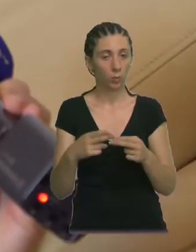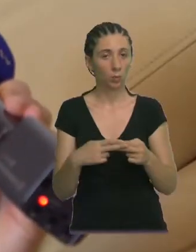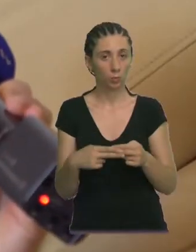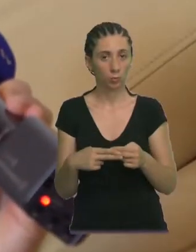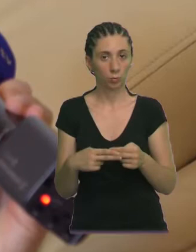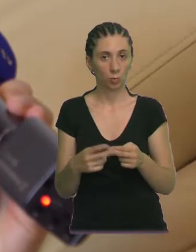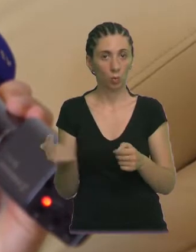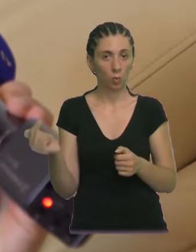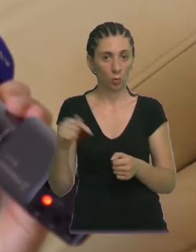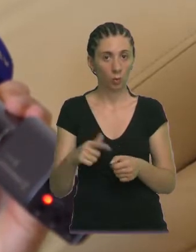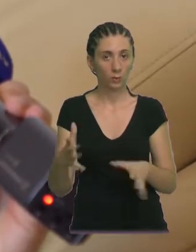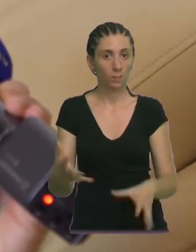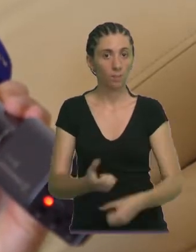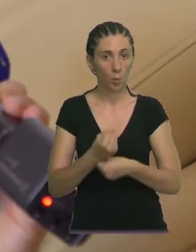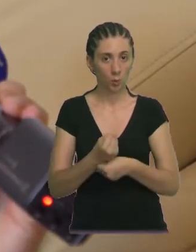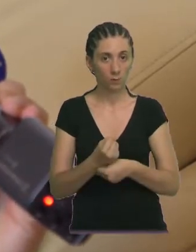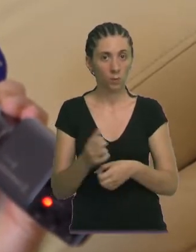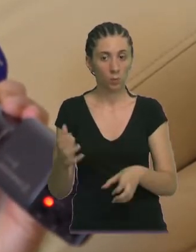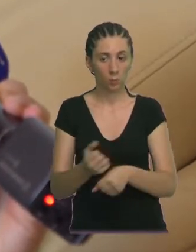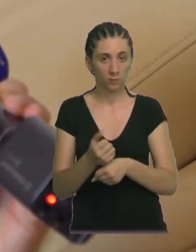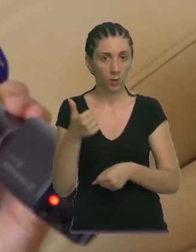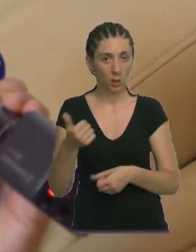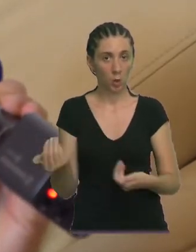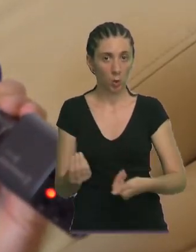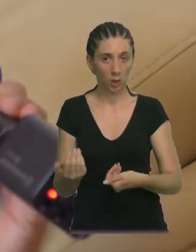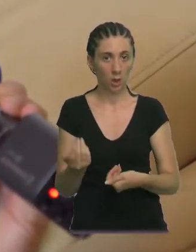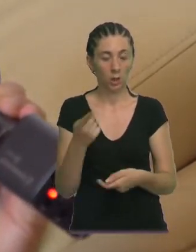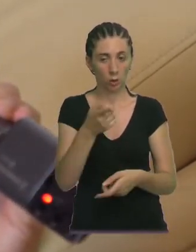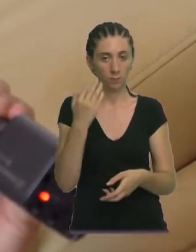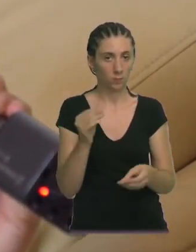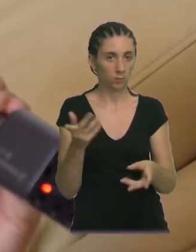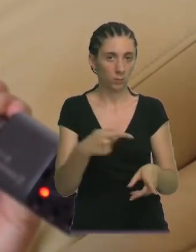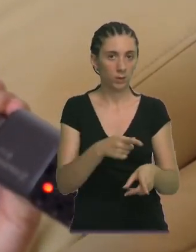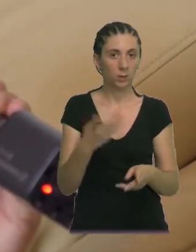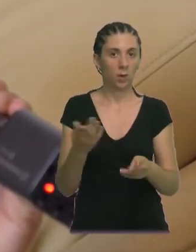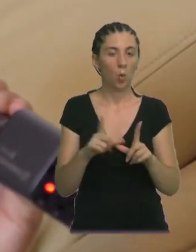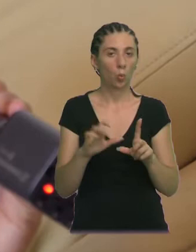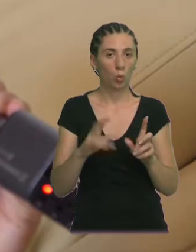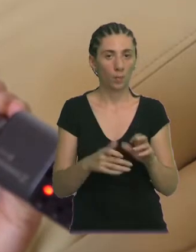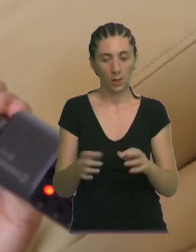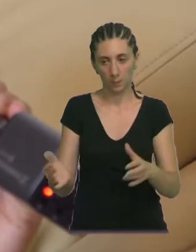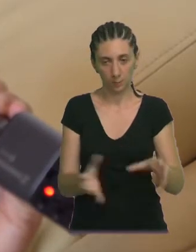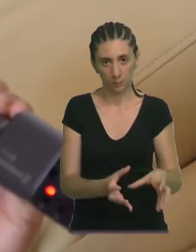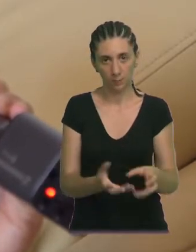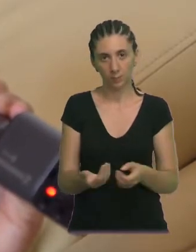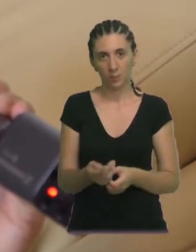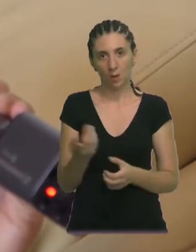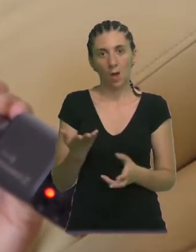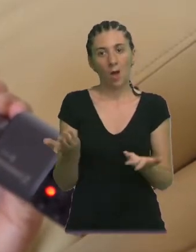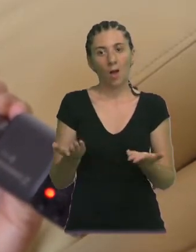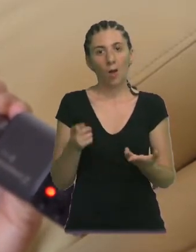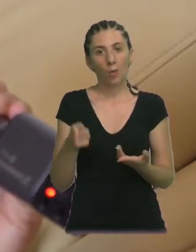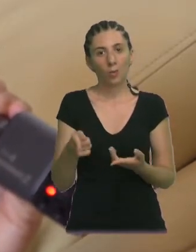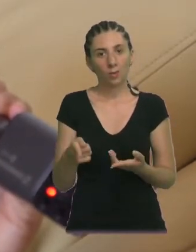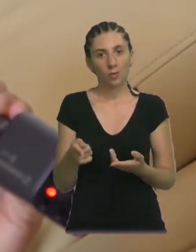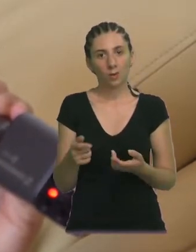Uskoro vam dolaze posvojitelji posvojiti jedno dijete koje ste vi udomili. Pa možete li nam reći kako vam